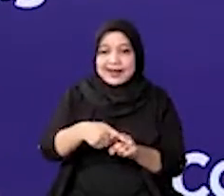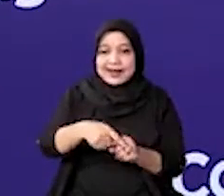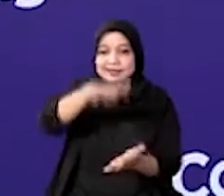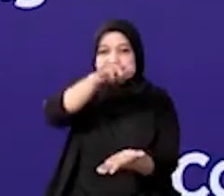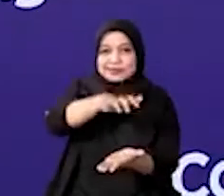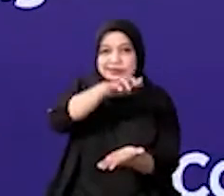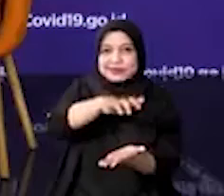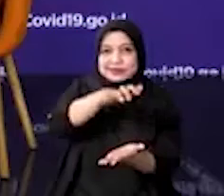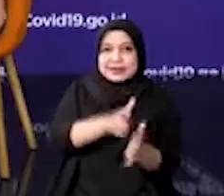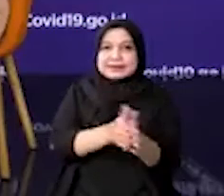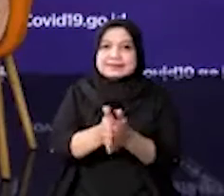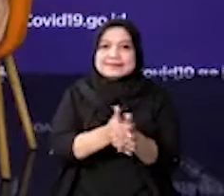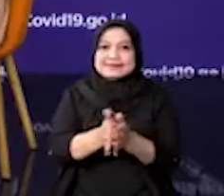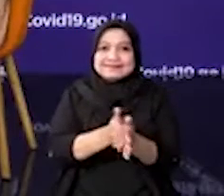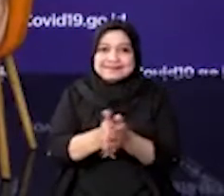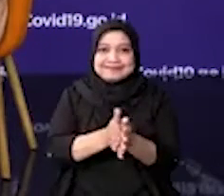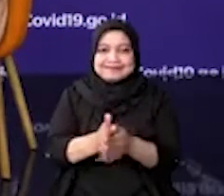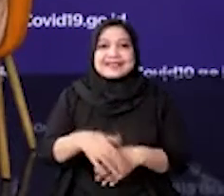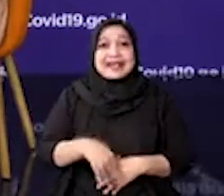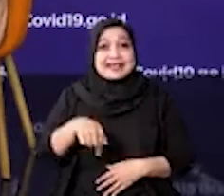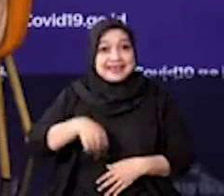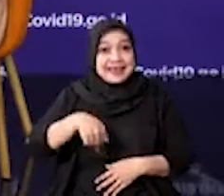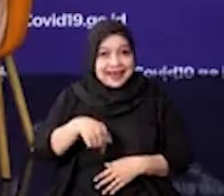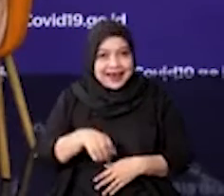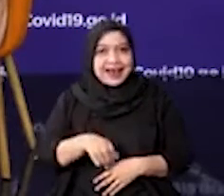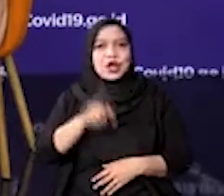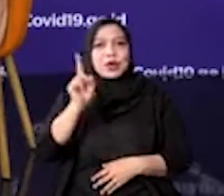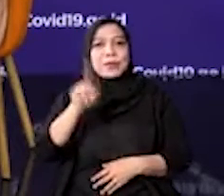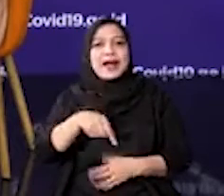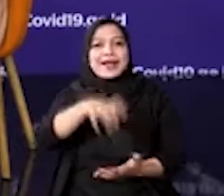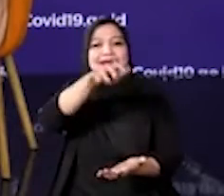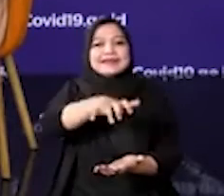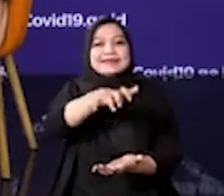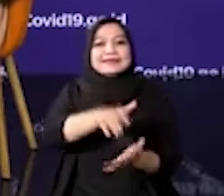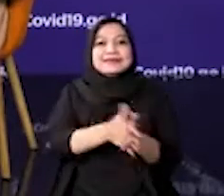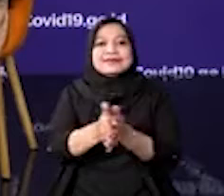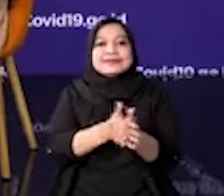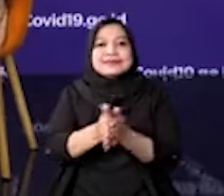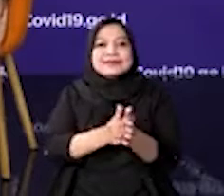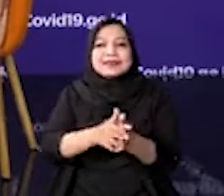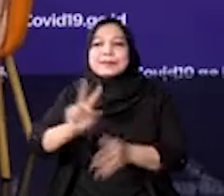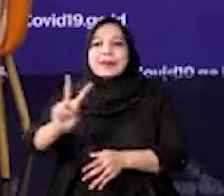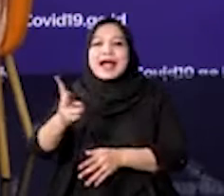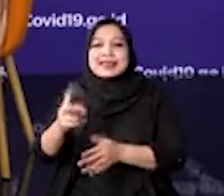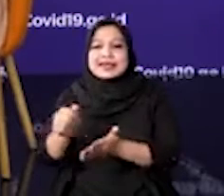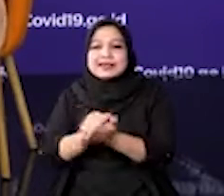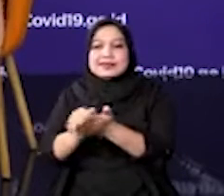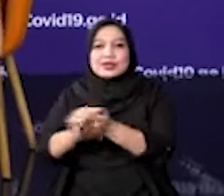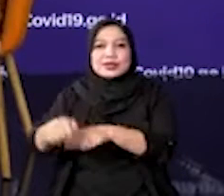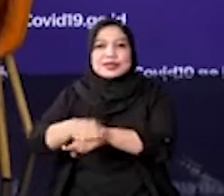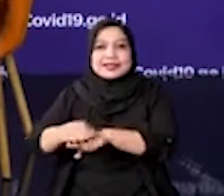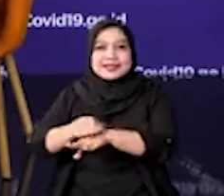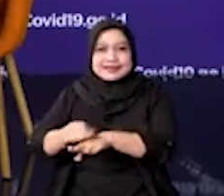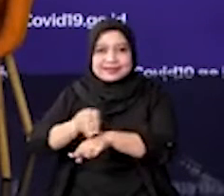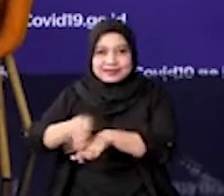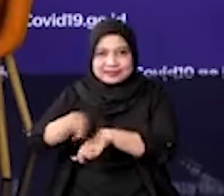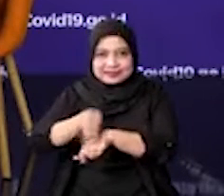pakai hand sanitizernya dulu ya Ini untuk apa sih sebagai pengganti cuci tangan saya mau pakai hand